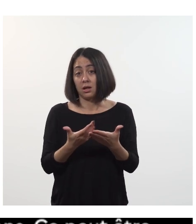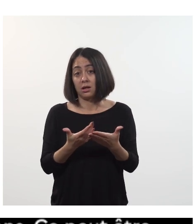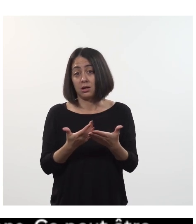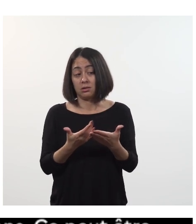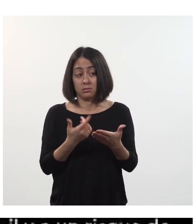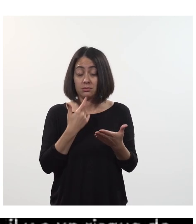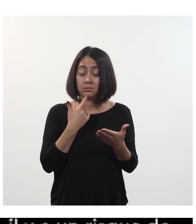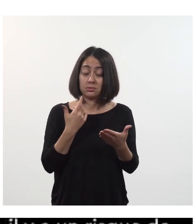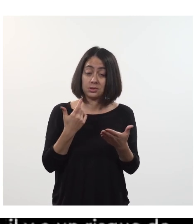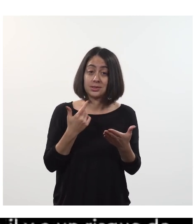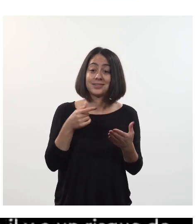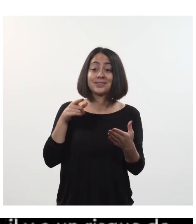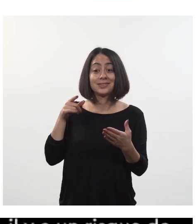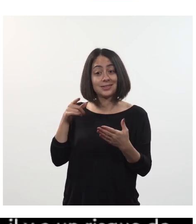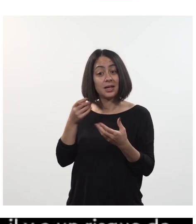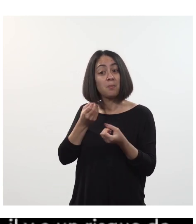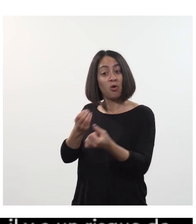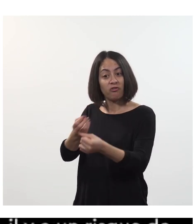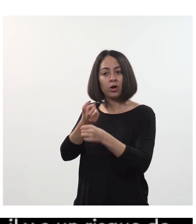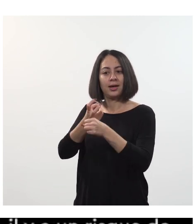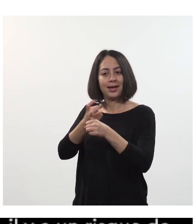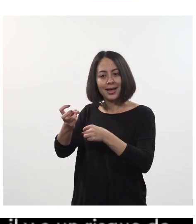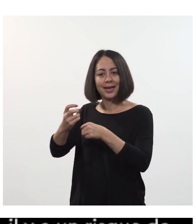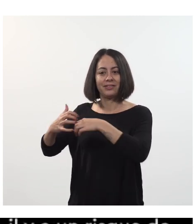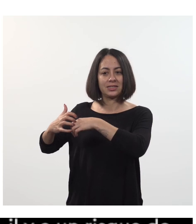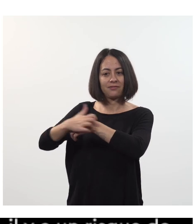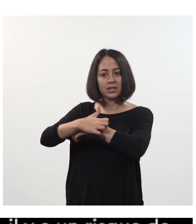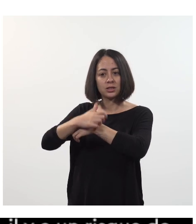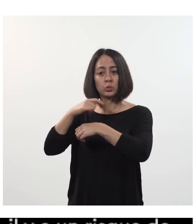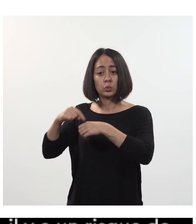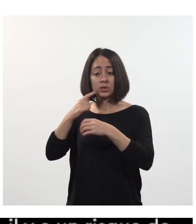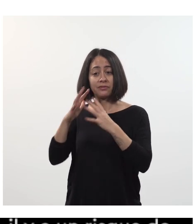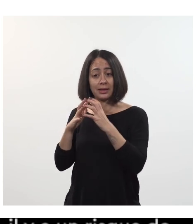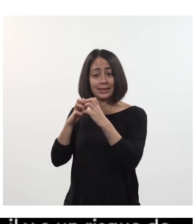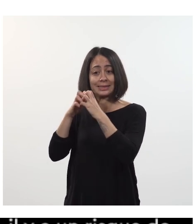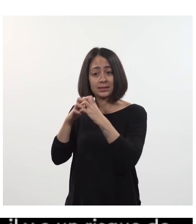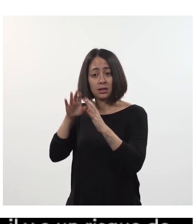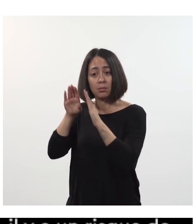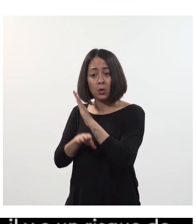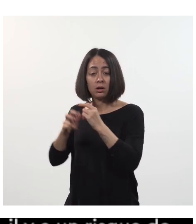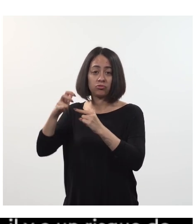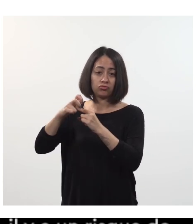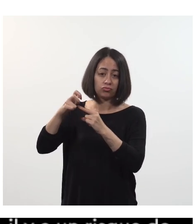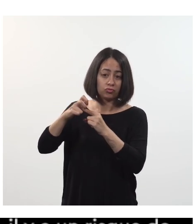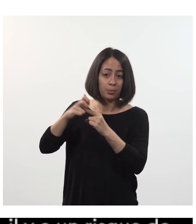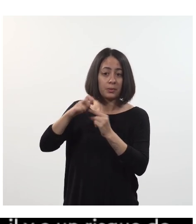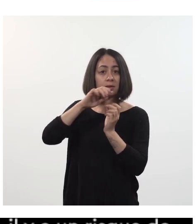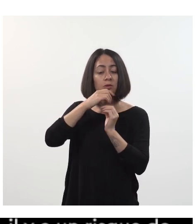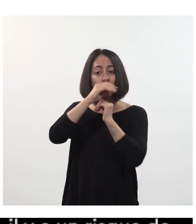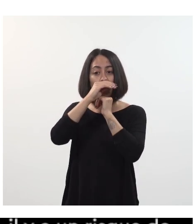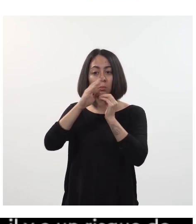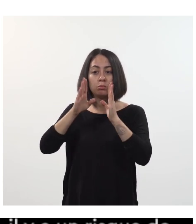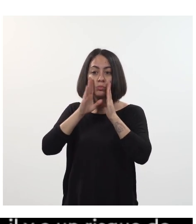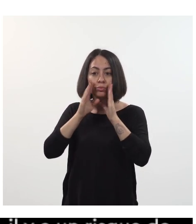sens, hein, un risque d'infection, hein, un risque de mauvaise cicatrisation. les mycoses qu'il peut y avoir au niveau de la bouche, au niveau